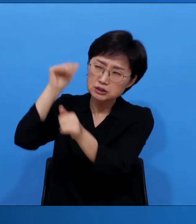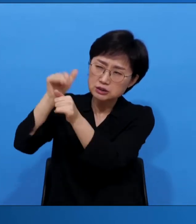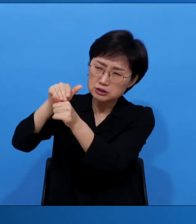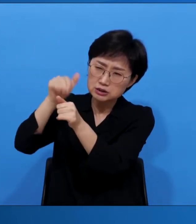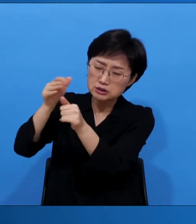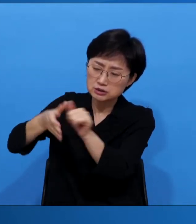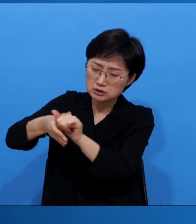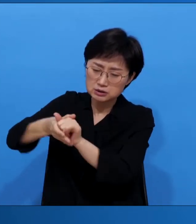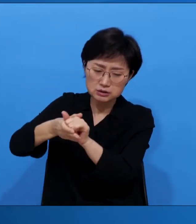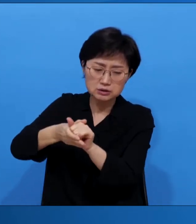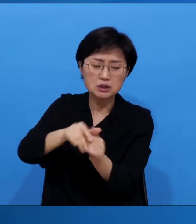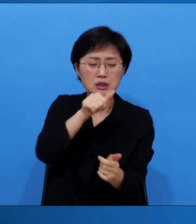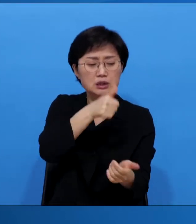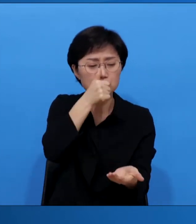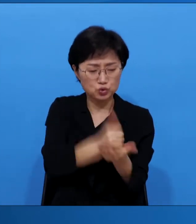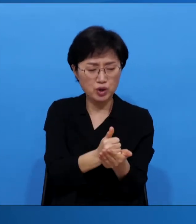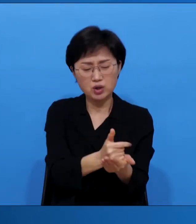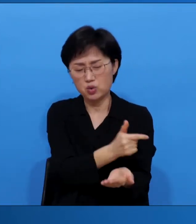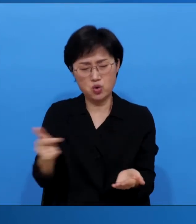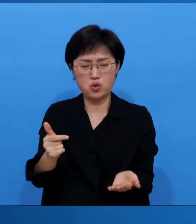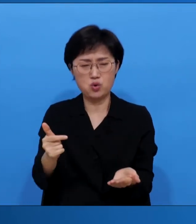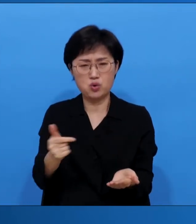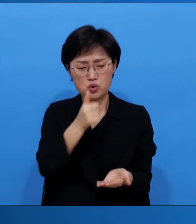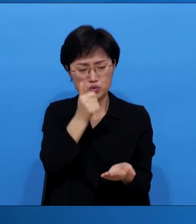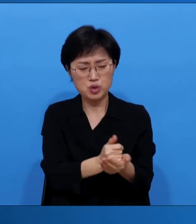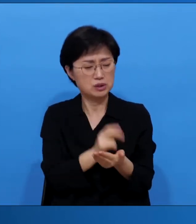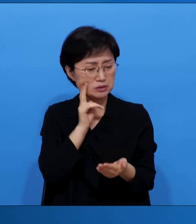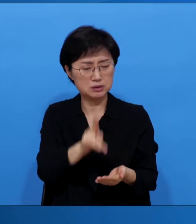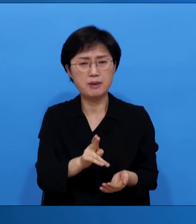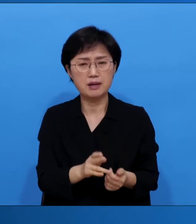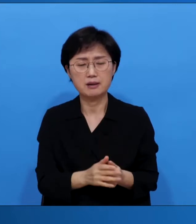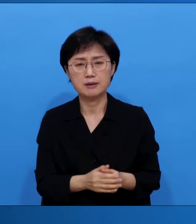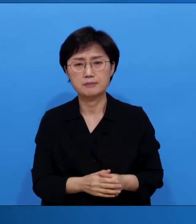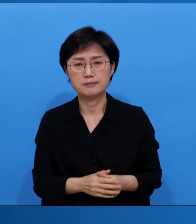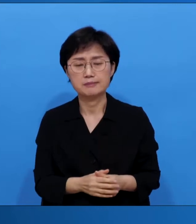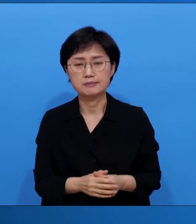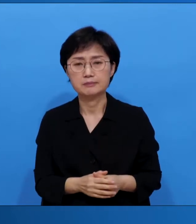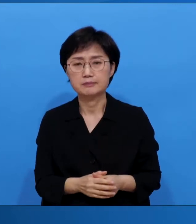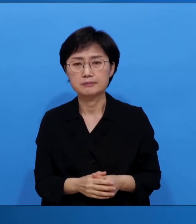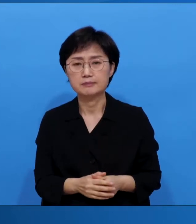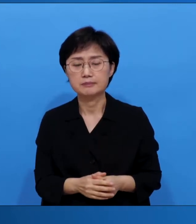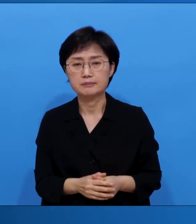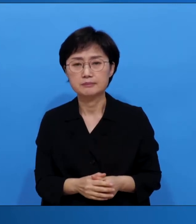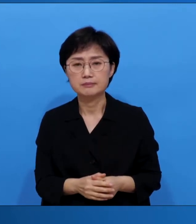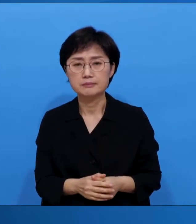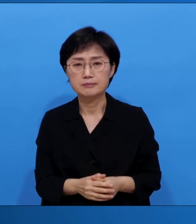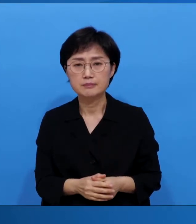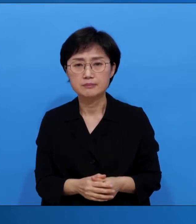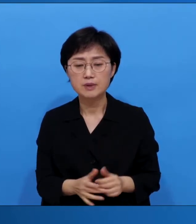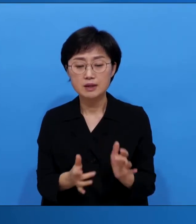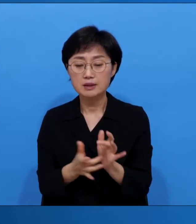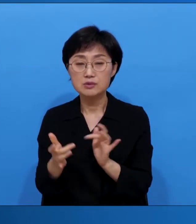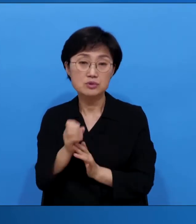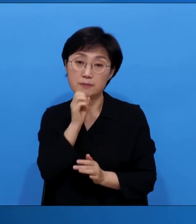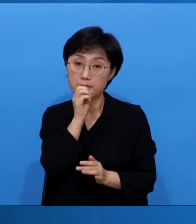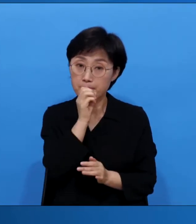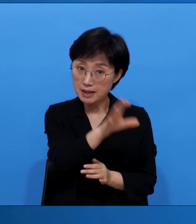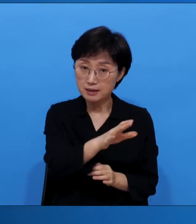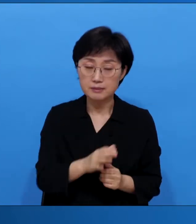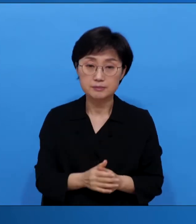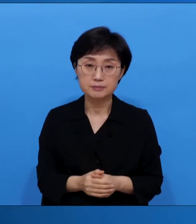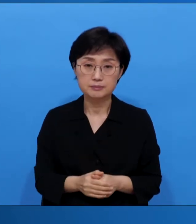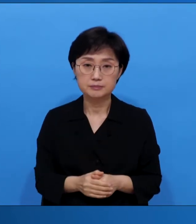the Holy Spirit. 완전 그냥 죄의 본질입니다. Because that is the fundamental cause of all sin. 그러면서 이런 말했어요. And then he